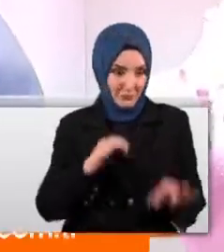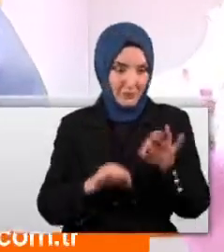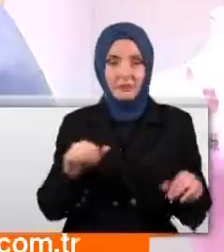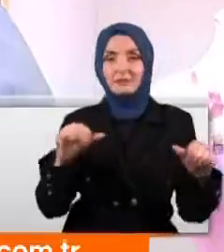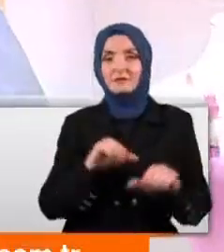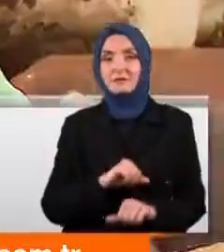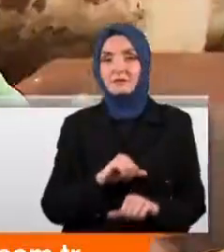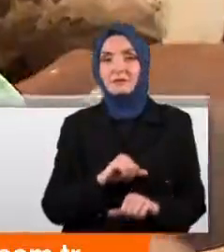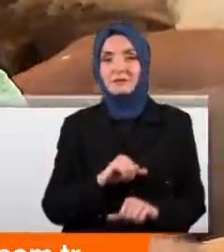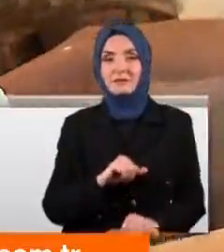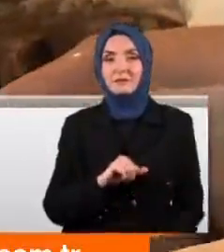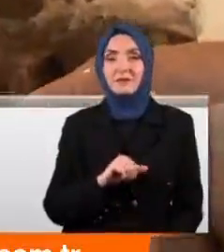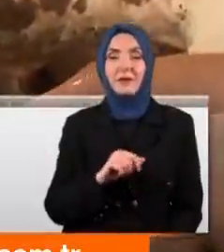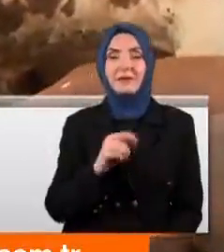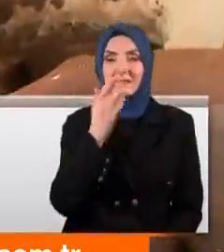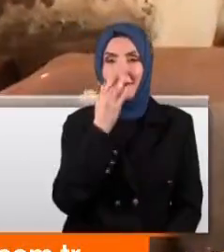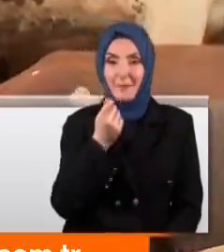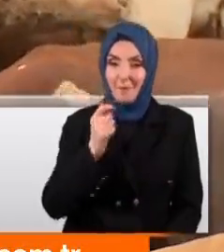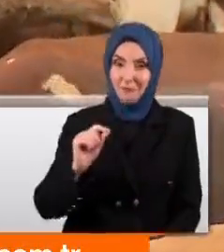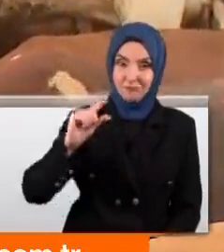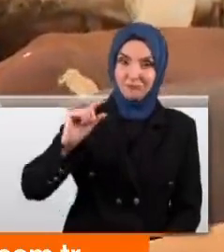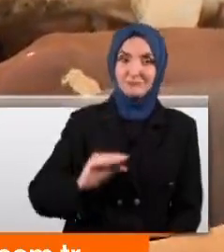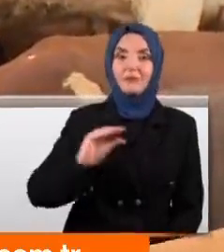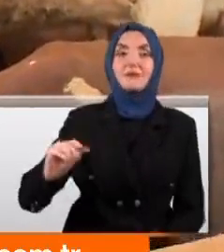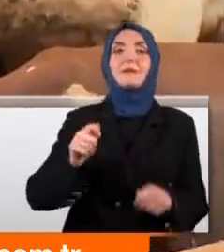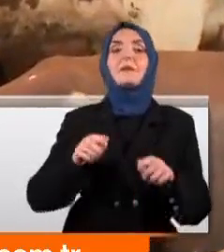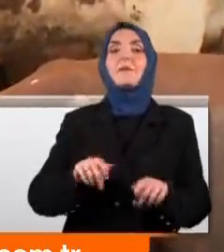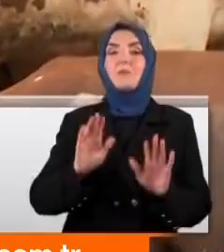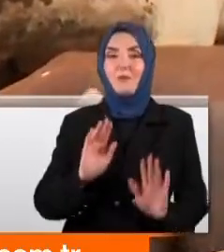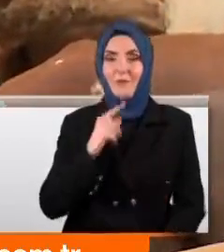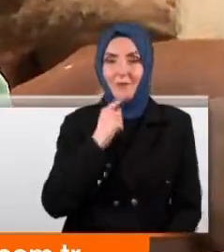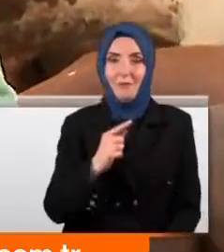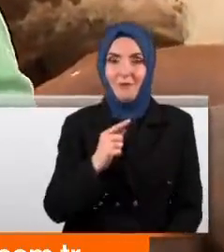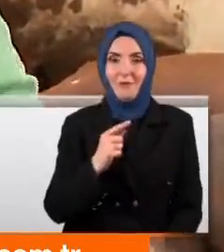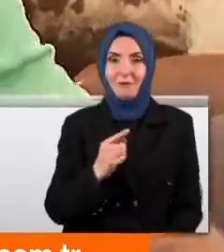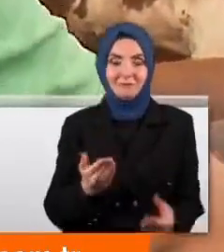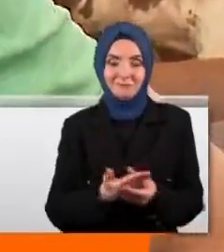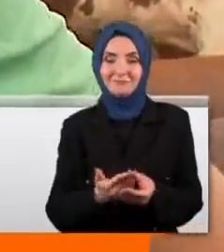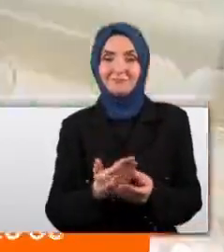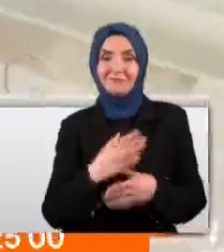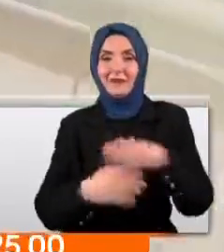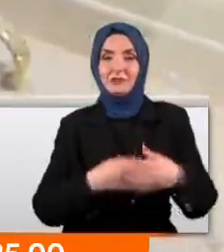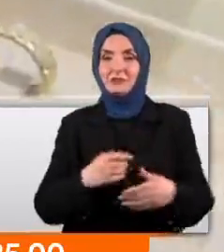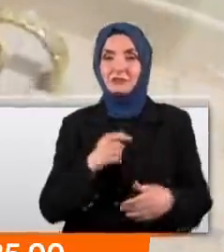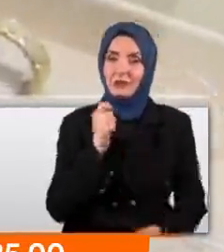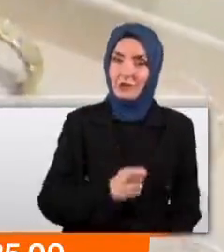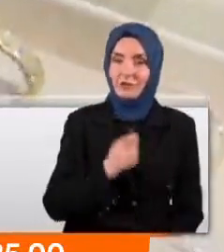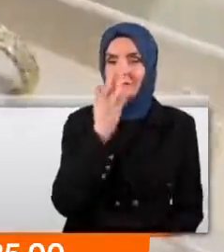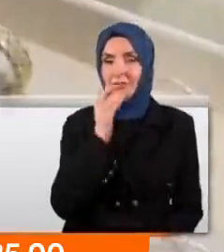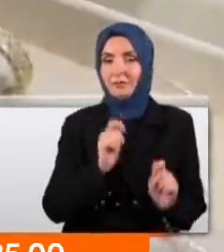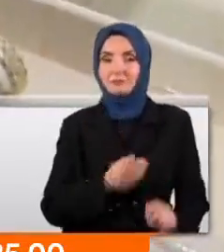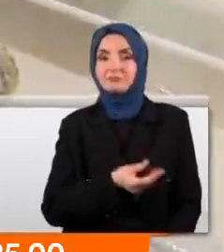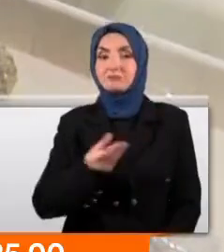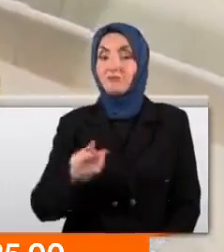sahte parayı tüketiyorlar. Arkadaşımıza denk gelmişti. Onlarda da 100 liralarda sıkıntı olmuştu. Ama bilinmişti yani. Yüklü miktarda satış